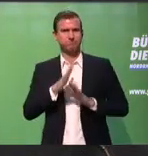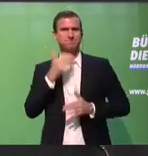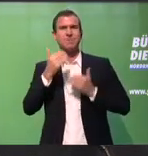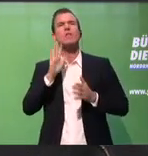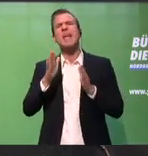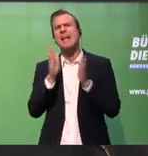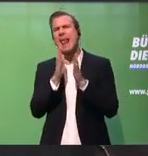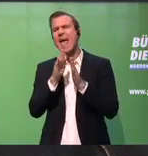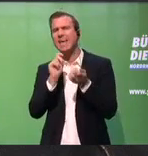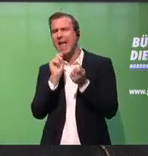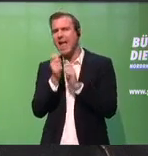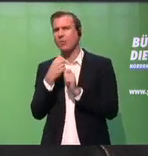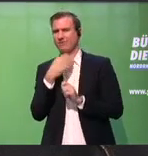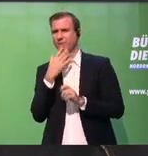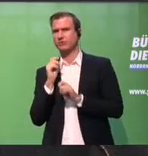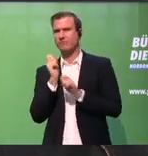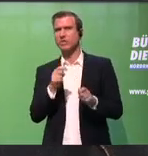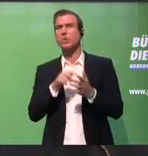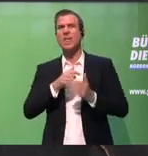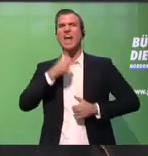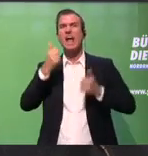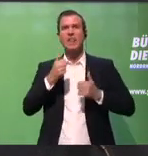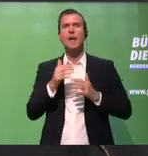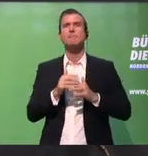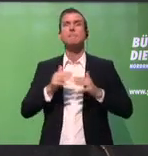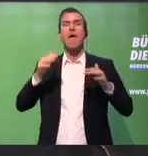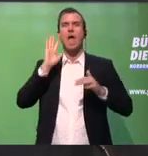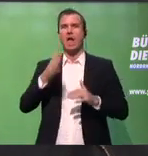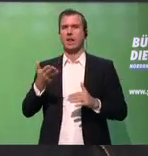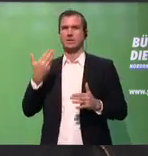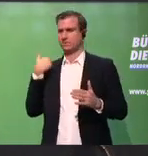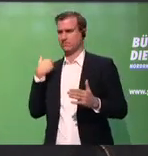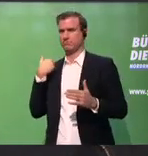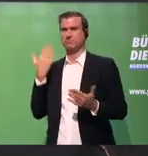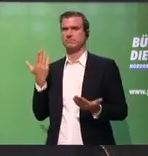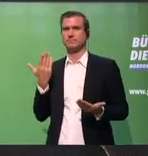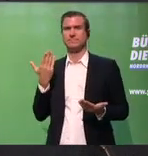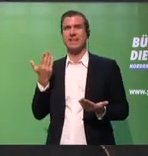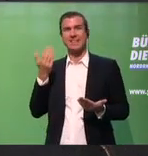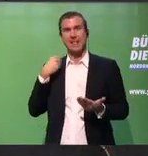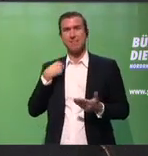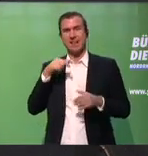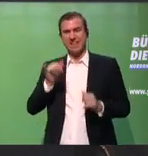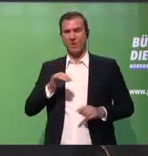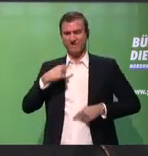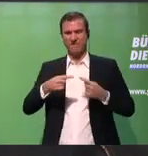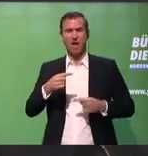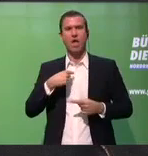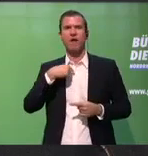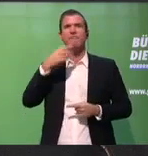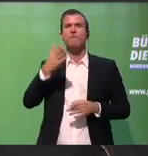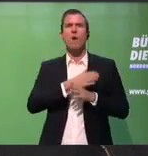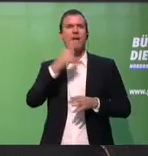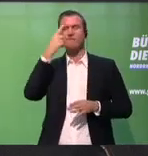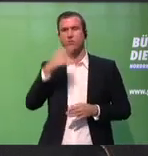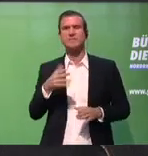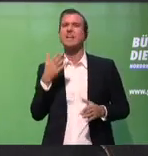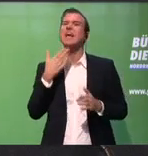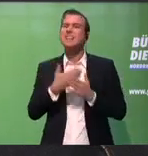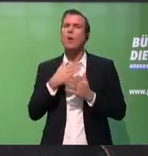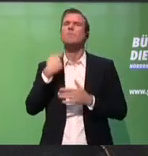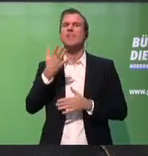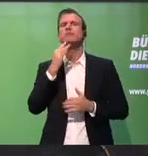die wir vorschlagen möchten, weil wir eben, wie gesagt, mehr Kandidaturen haben, als uns zum Zeitpunkt dieses Verfahrens bekannt war, dass wir dann